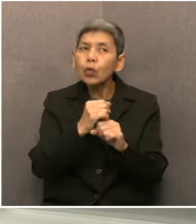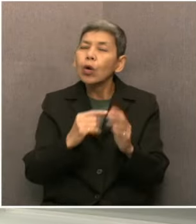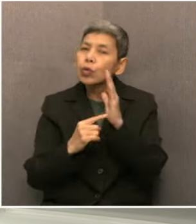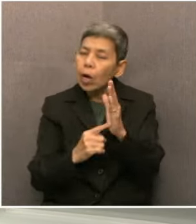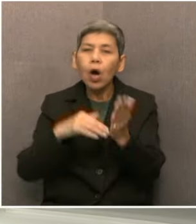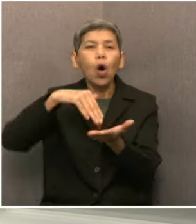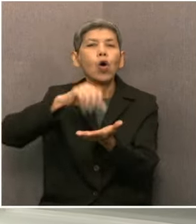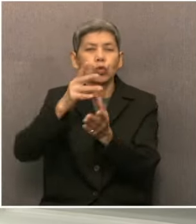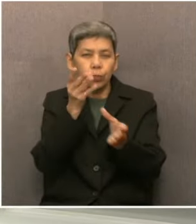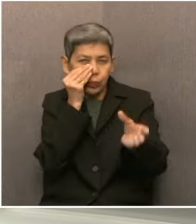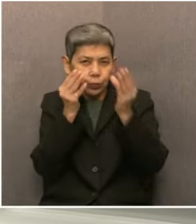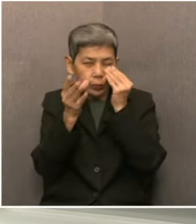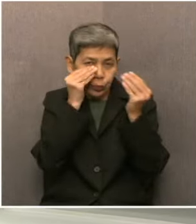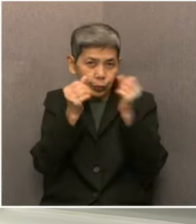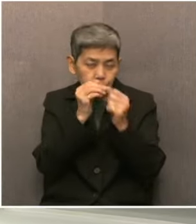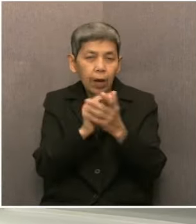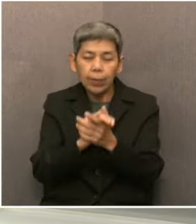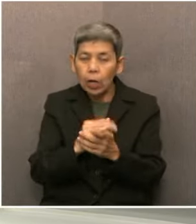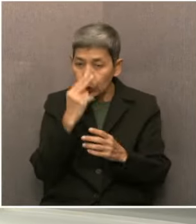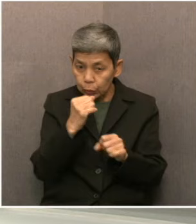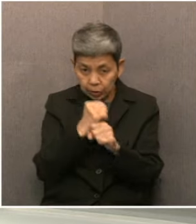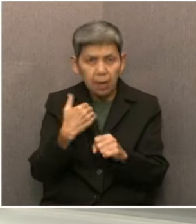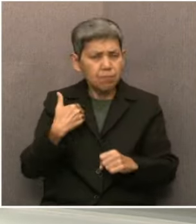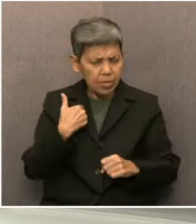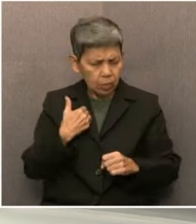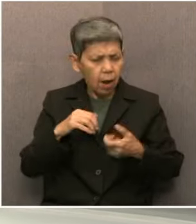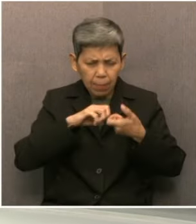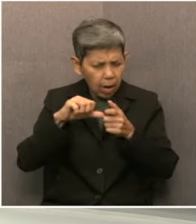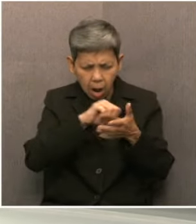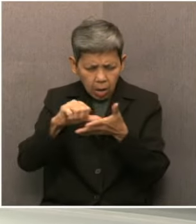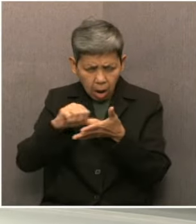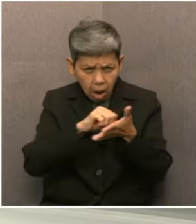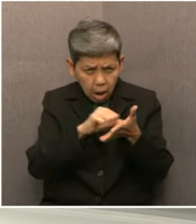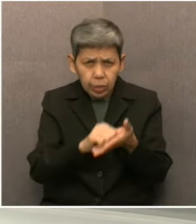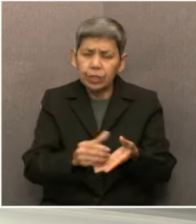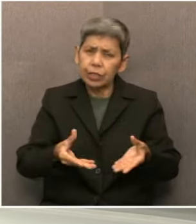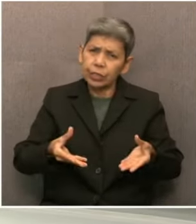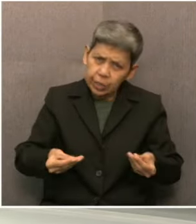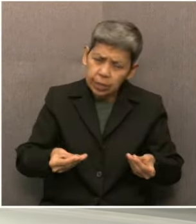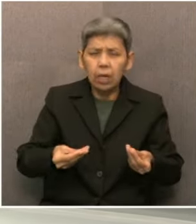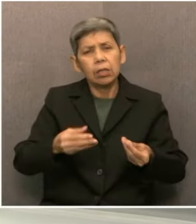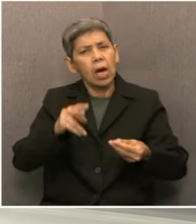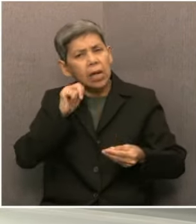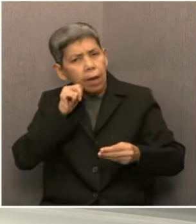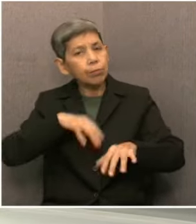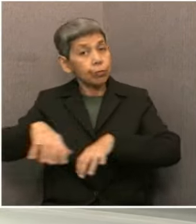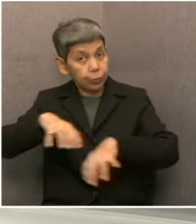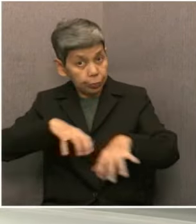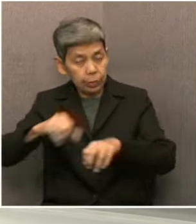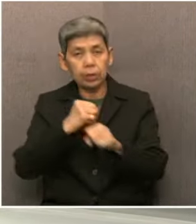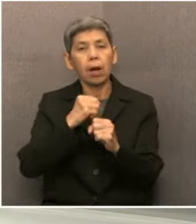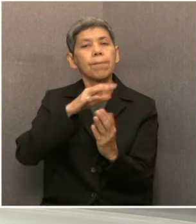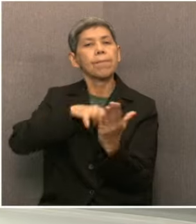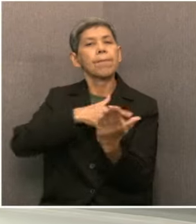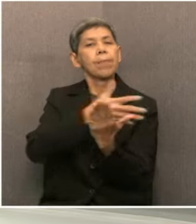ศูนย์การศึกษาพัฒนาภูพานค่ะมีเรื่องที่ต้องแก้ปัญหาทั้งเรื่องของดินการจัดการน้ำนะคะแผนพัฒนาแก้